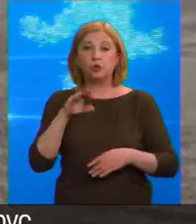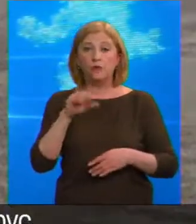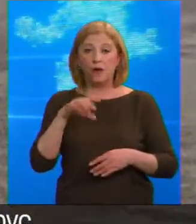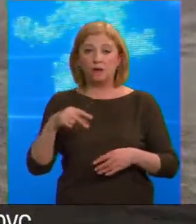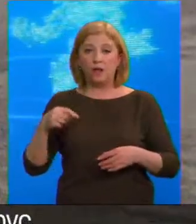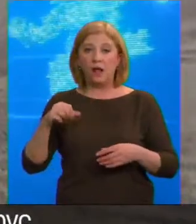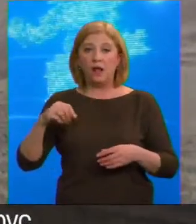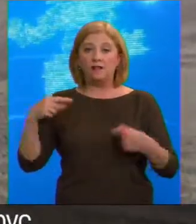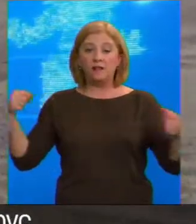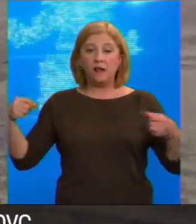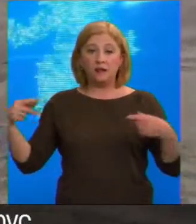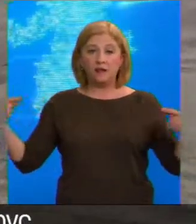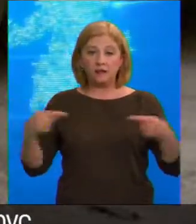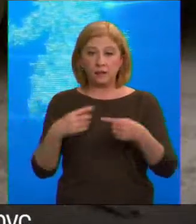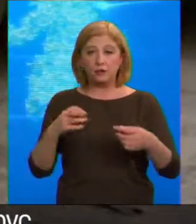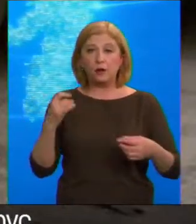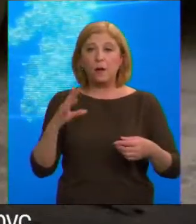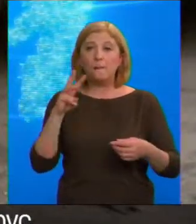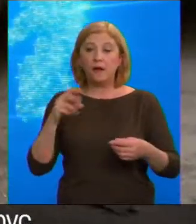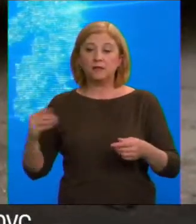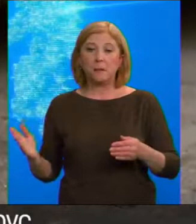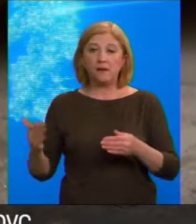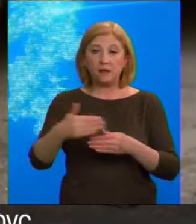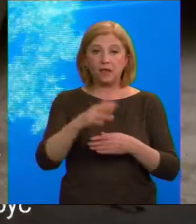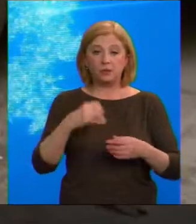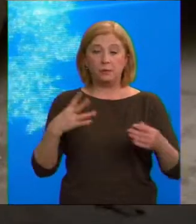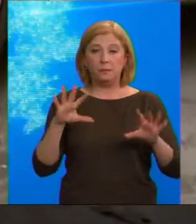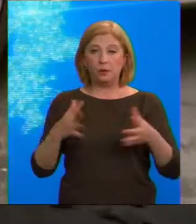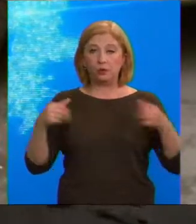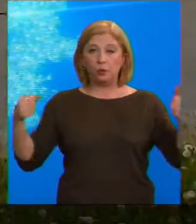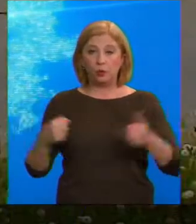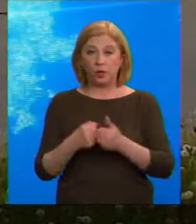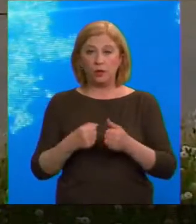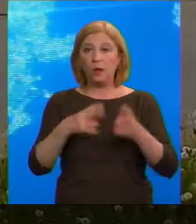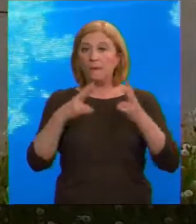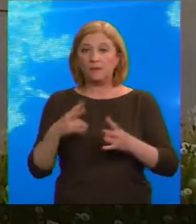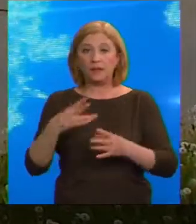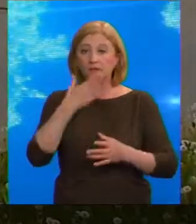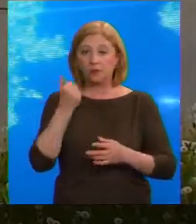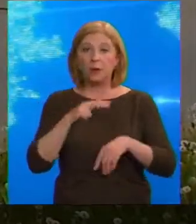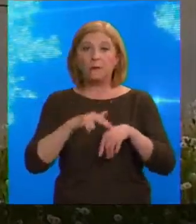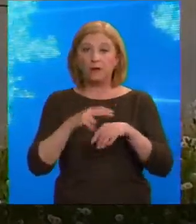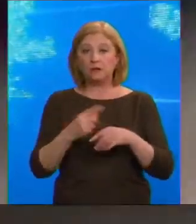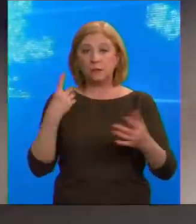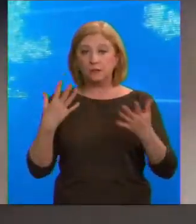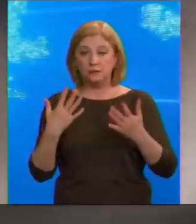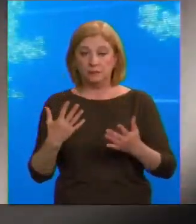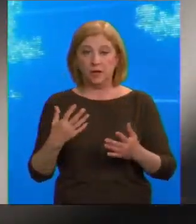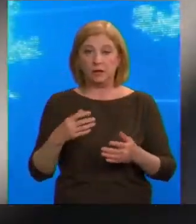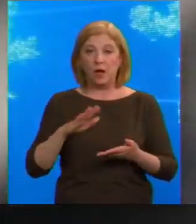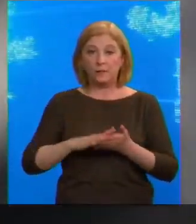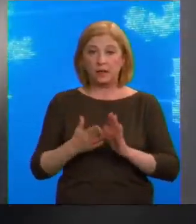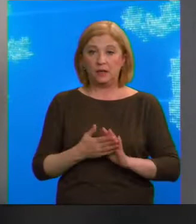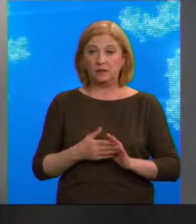навстречу друг другу. Мазда стала поворачивать, и тогда произошел удар. Пострадавших нет. Полиция выясняет обстоятельства ДТП.